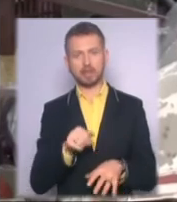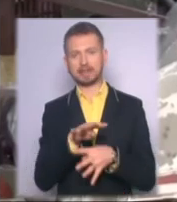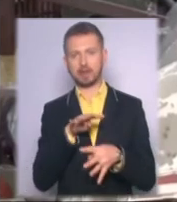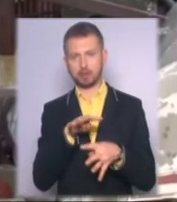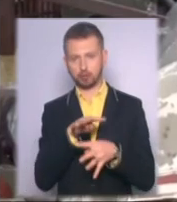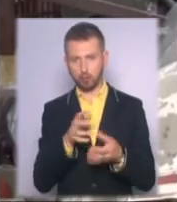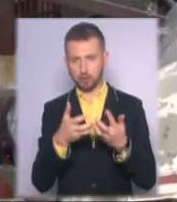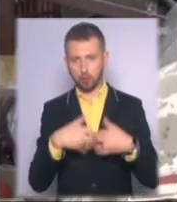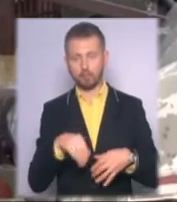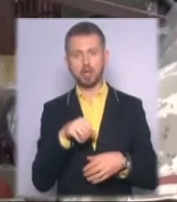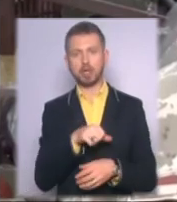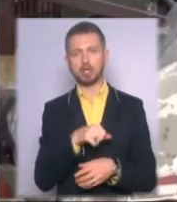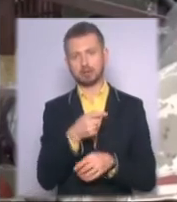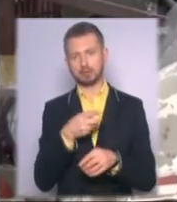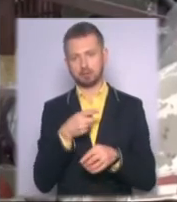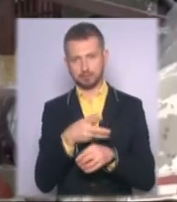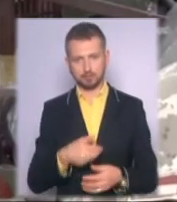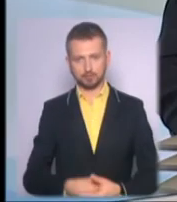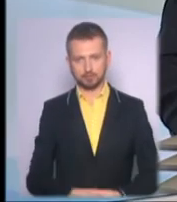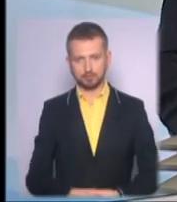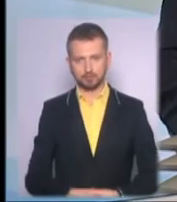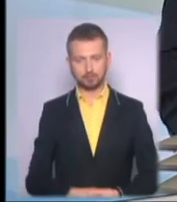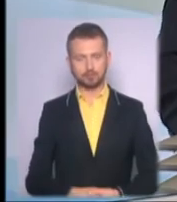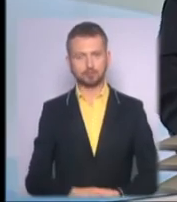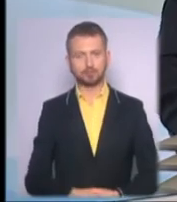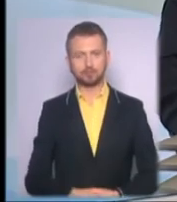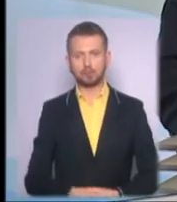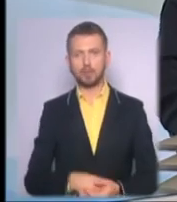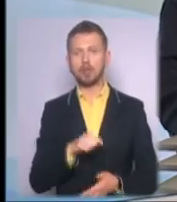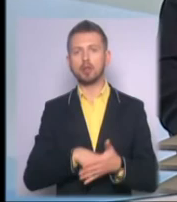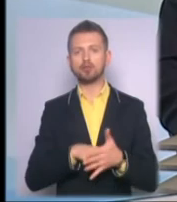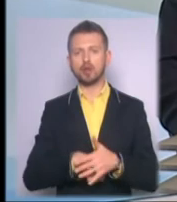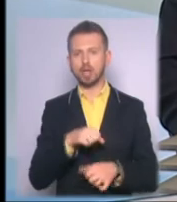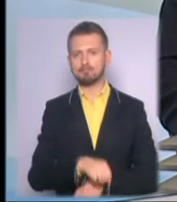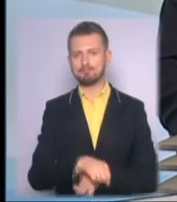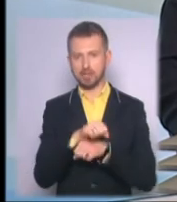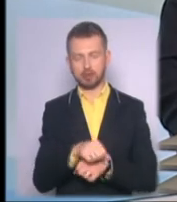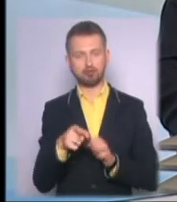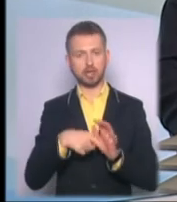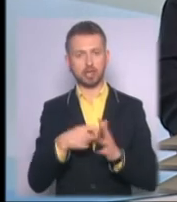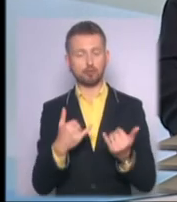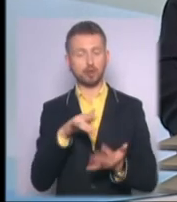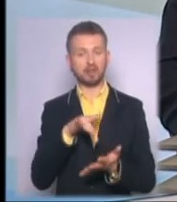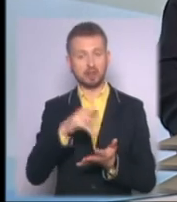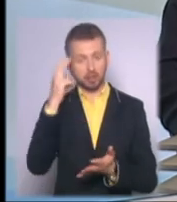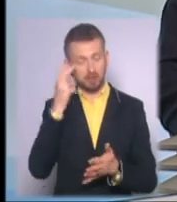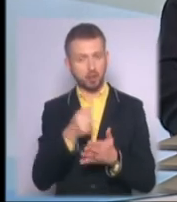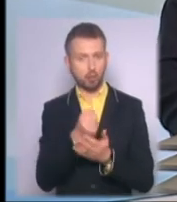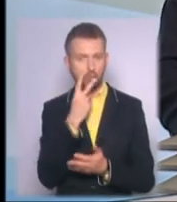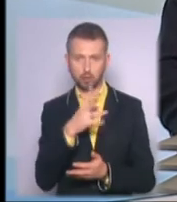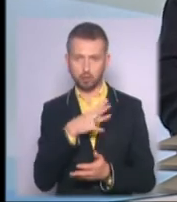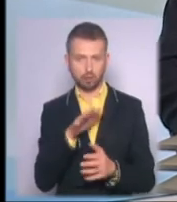і самохідної артилерійської установки. Через мітинг шахтарів сьогодні центр Києва до обіду стояв у заторах.